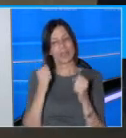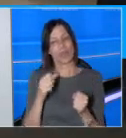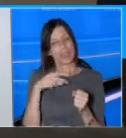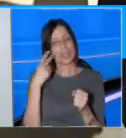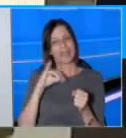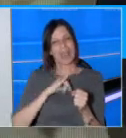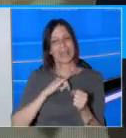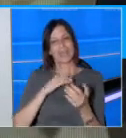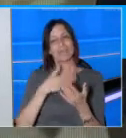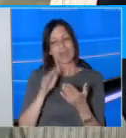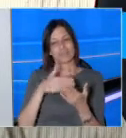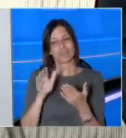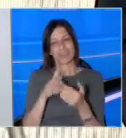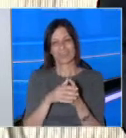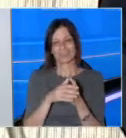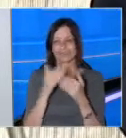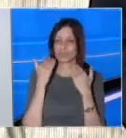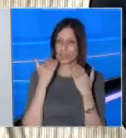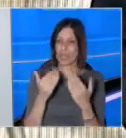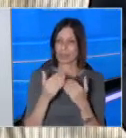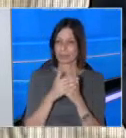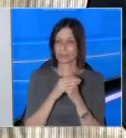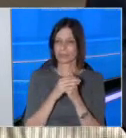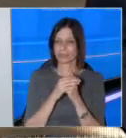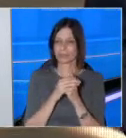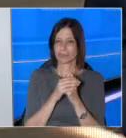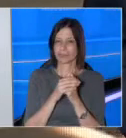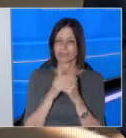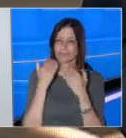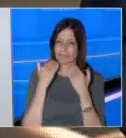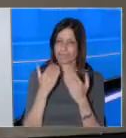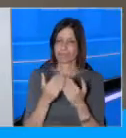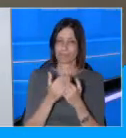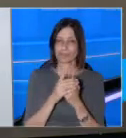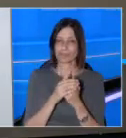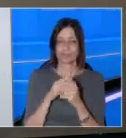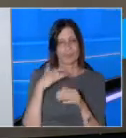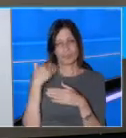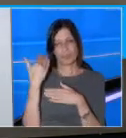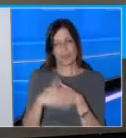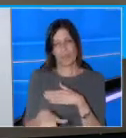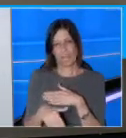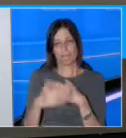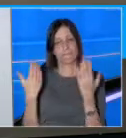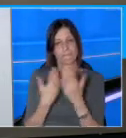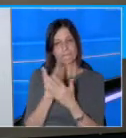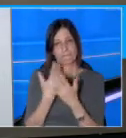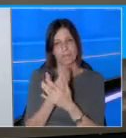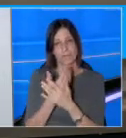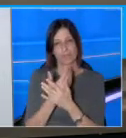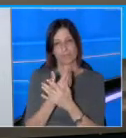בהמשך. יאיר, מי חשב שיהיה? תודה רבה. תודה רבה. זהו, אנחנו מסיימים את מהדורת החדשות